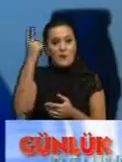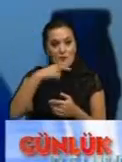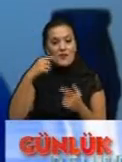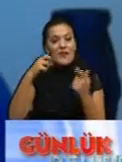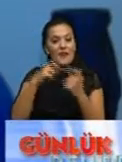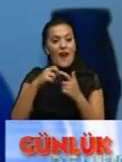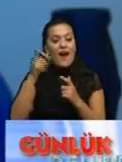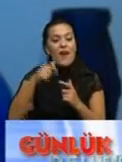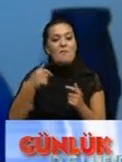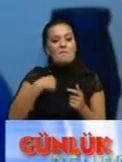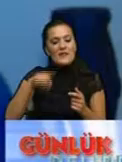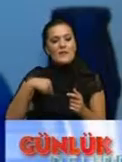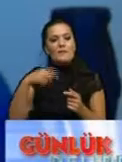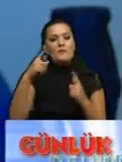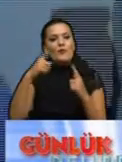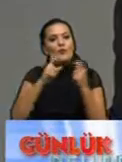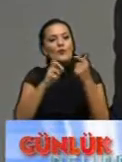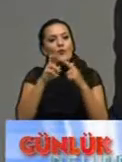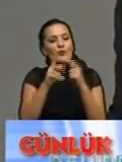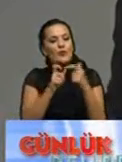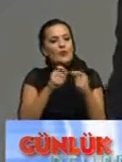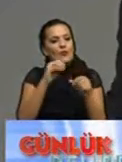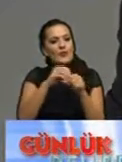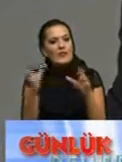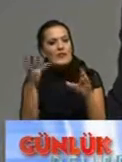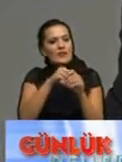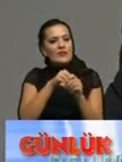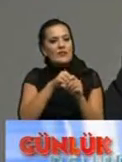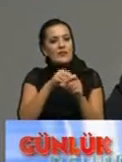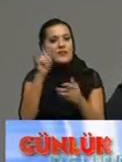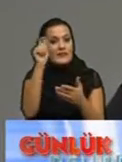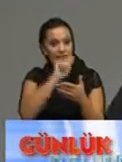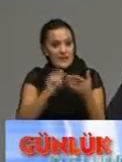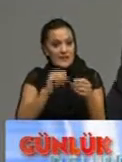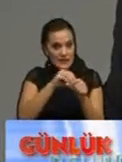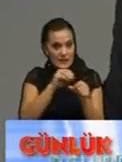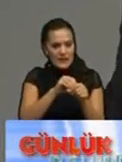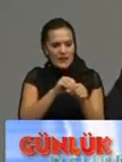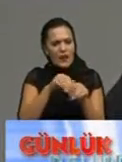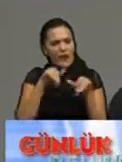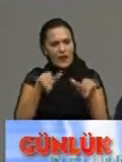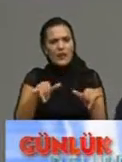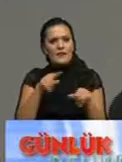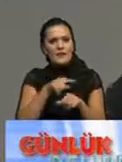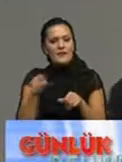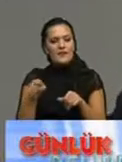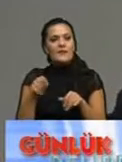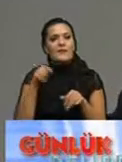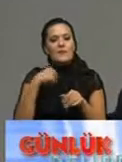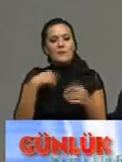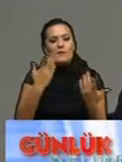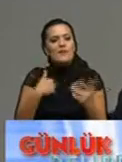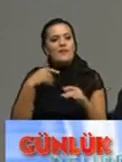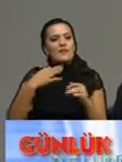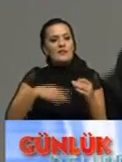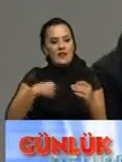için rock da bizim türkü zaten literatürünün, yazılı literatürünün ta kendisidir. Eğer biz